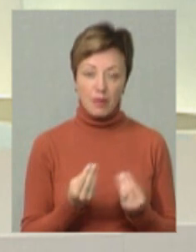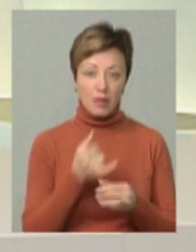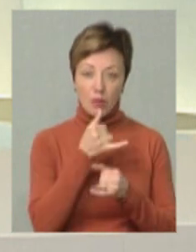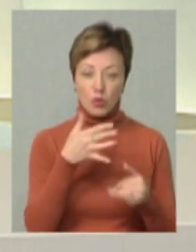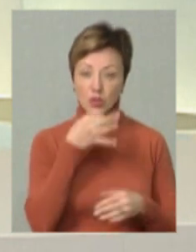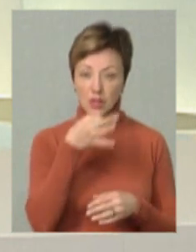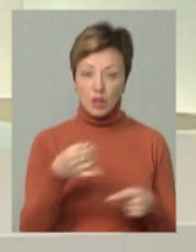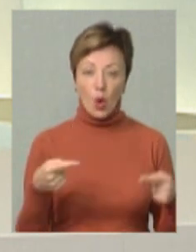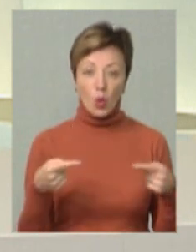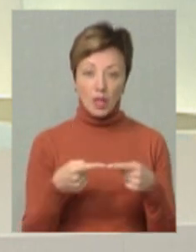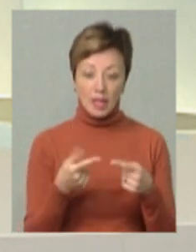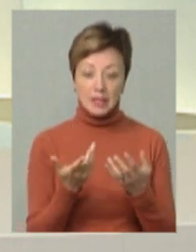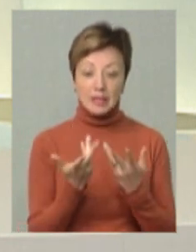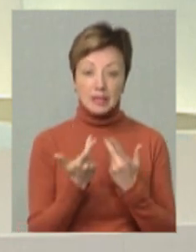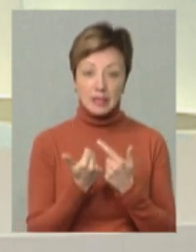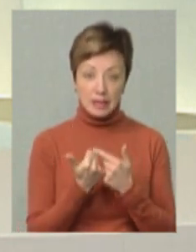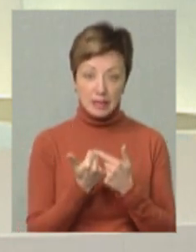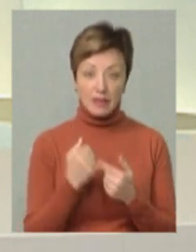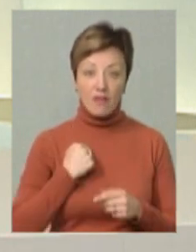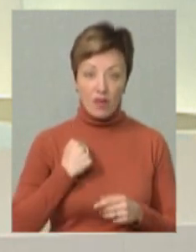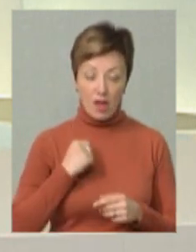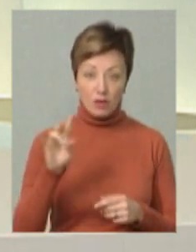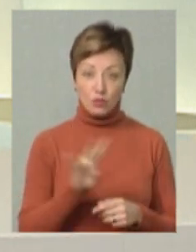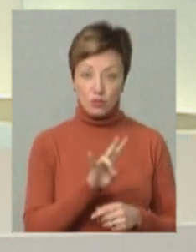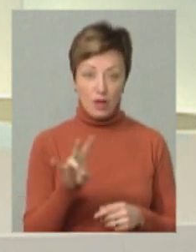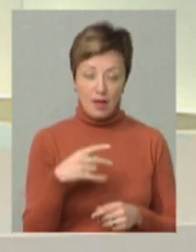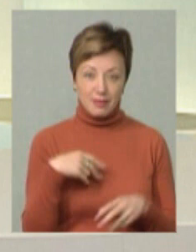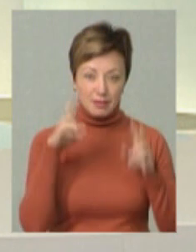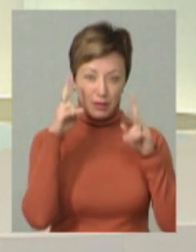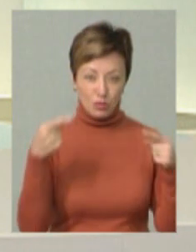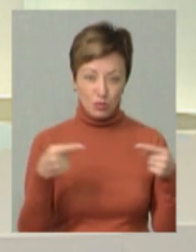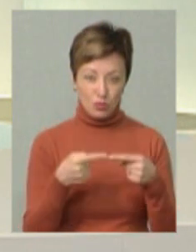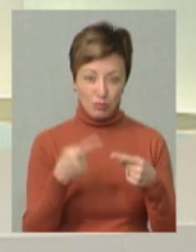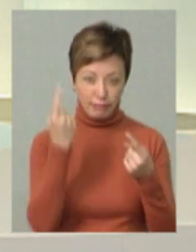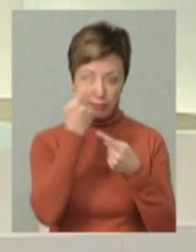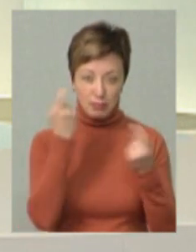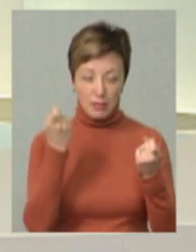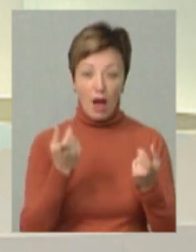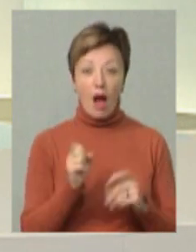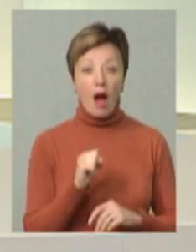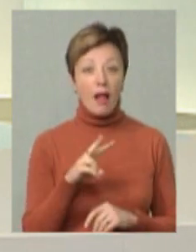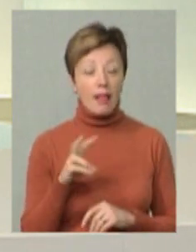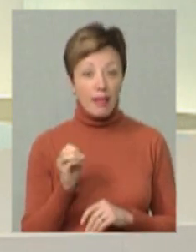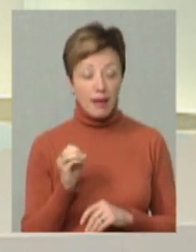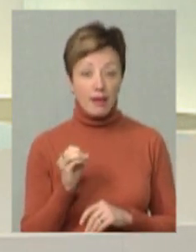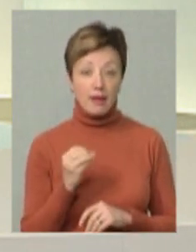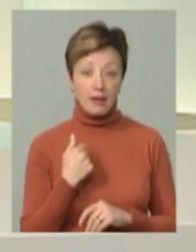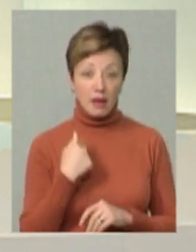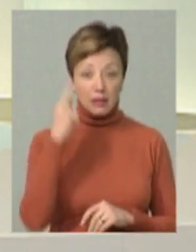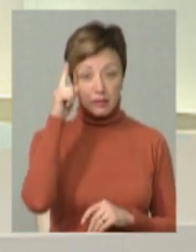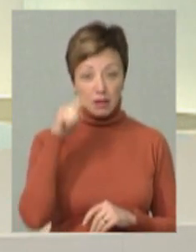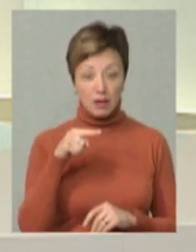сказати конкретну кількість капеланів, тому що я не володію цією інформацією, але, наскільки мені